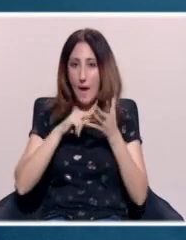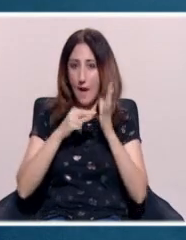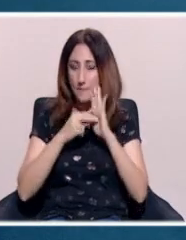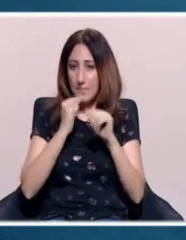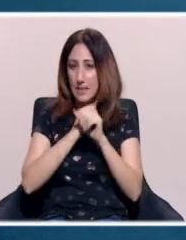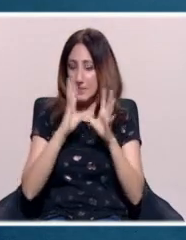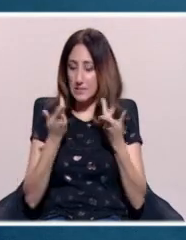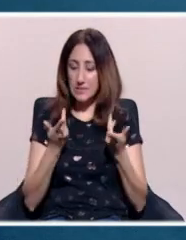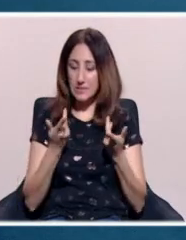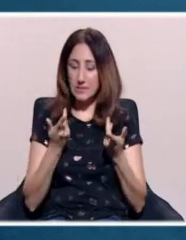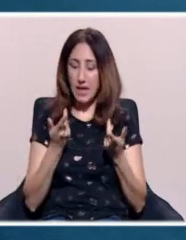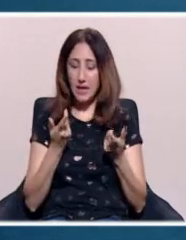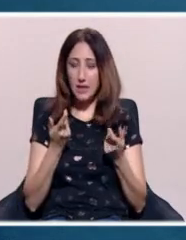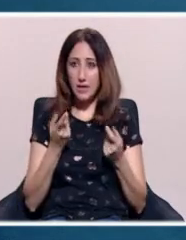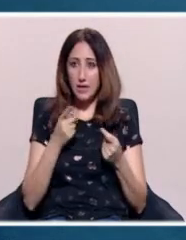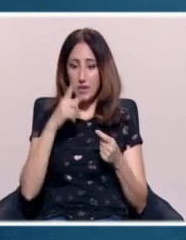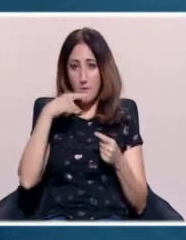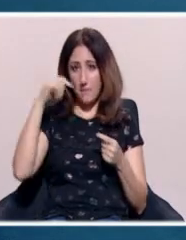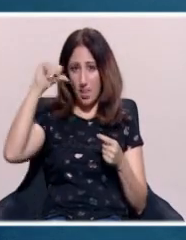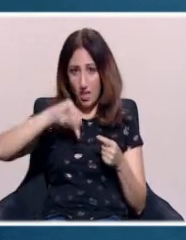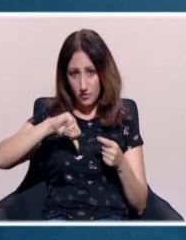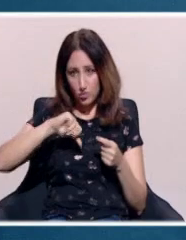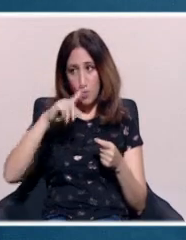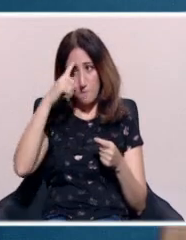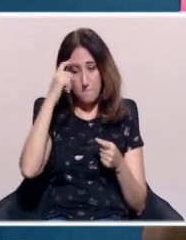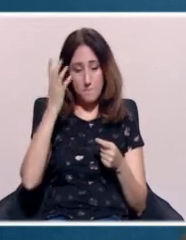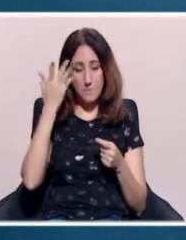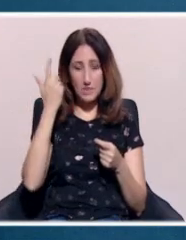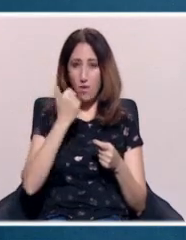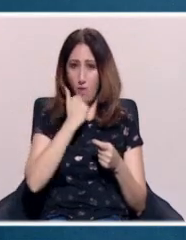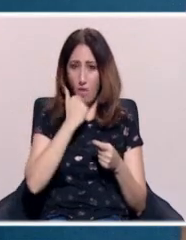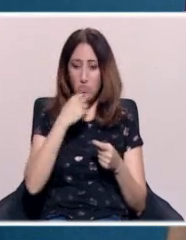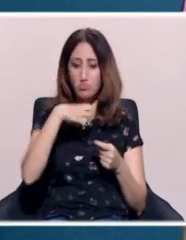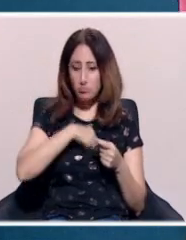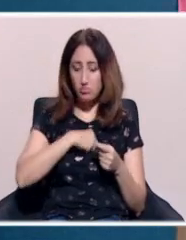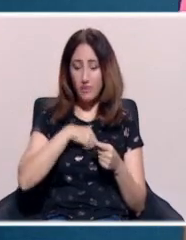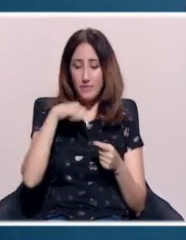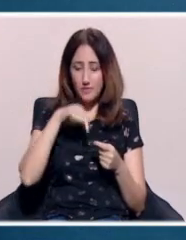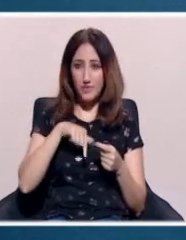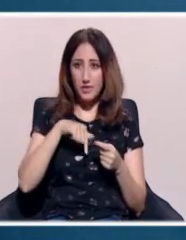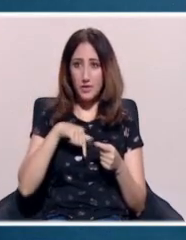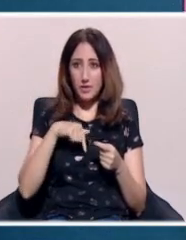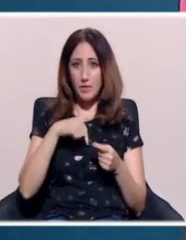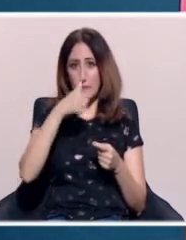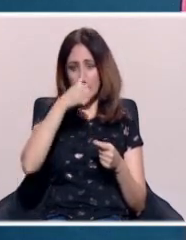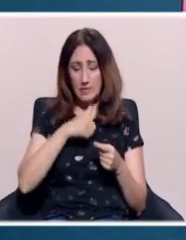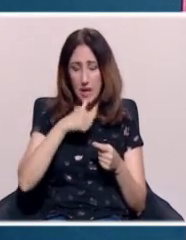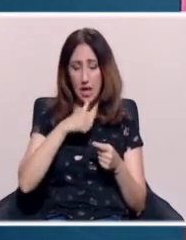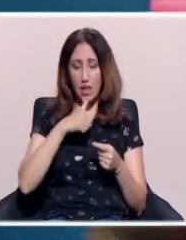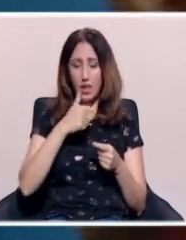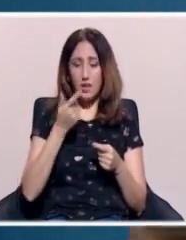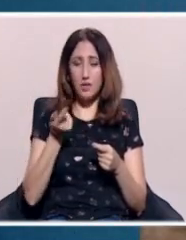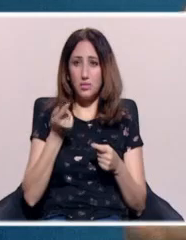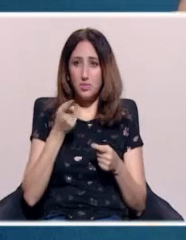ولما بنفشل أو بنغلط بنتعلم وبنعيش بقى حياة الألم ديت،